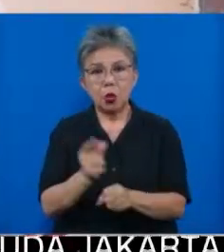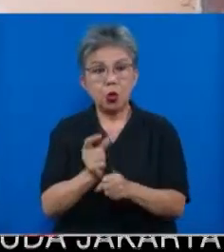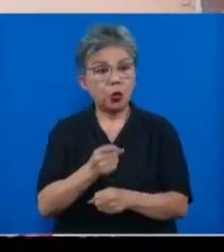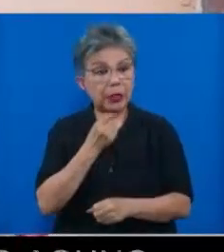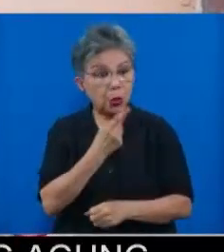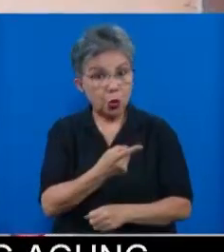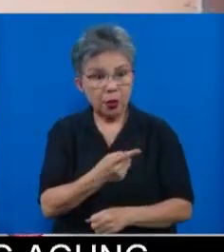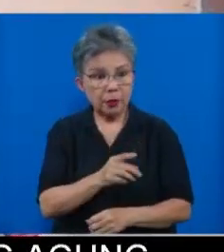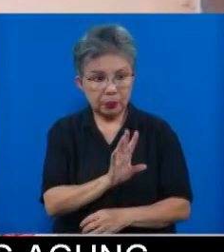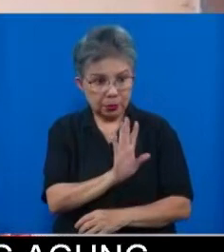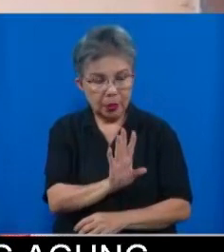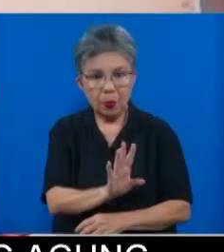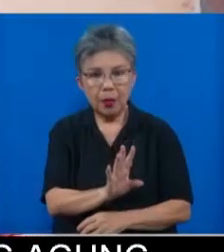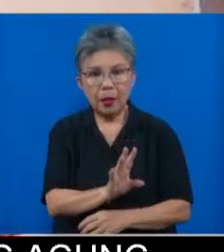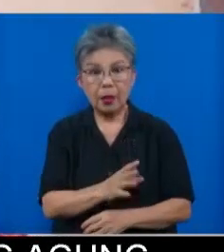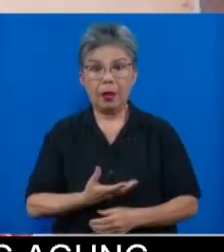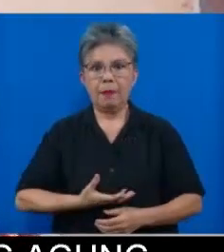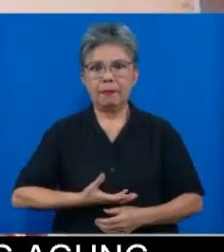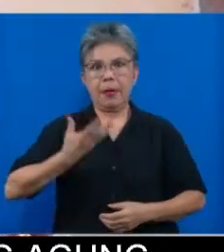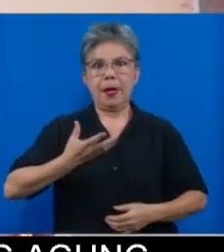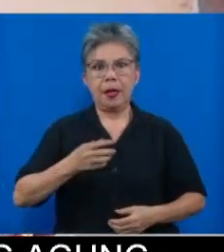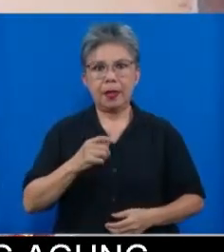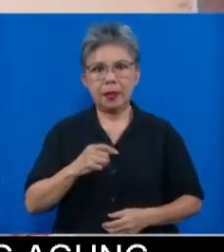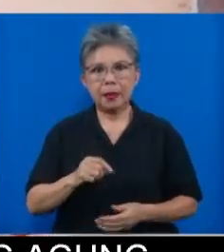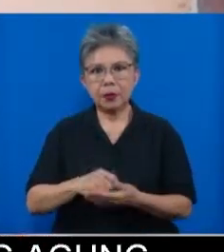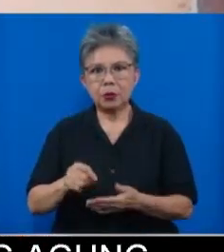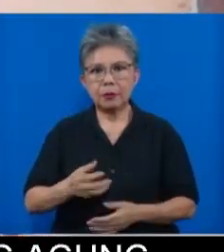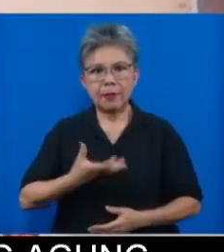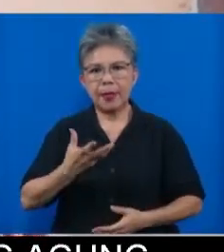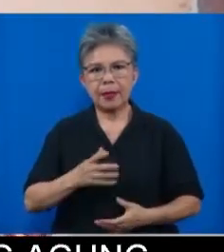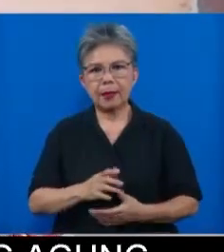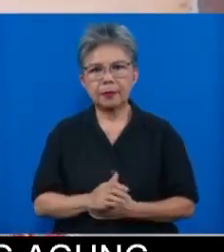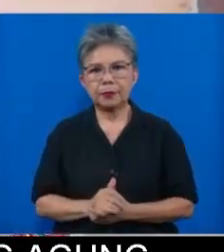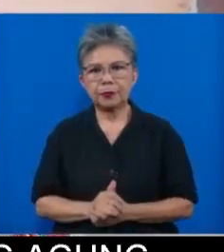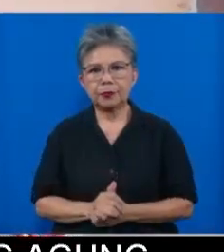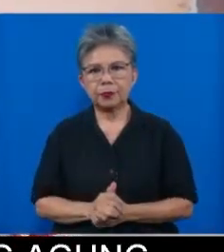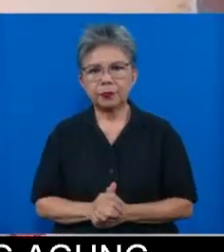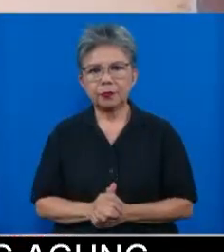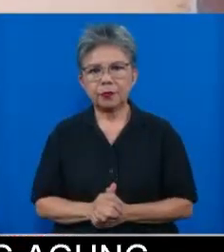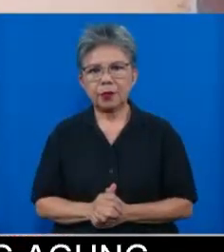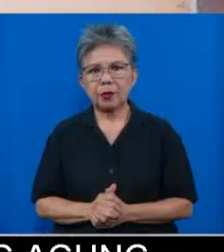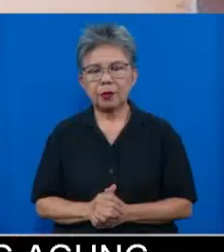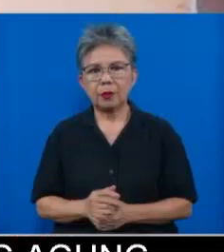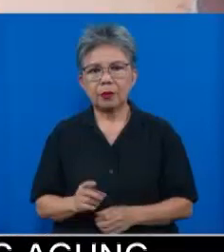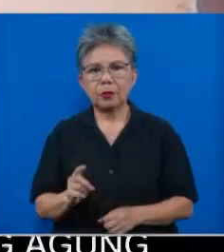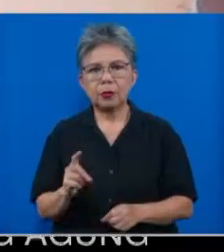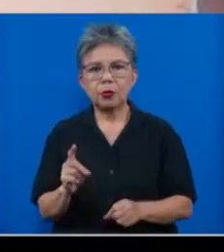setelah diingatkan, ditegur, ternyata masih berbicara, akhirnya guru